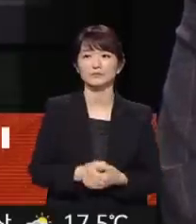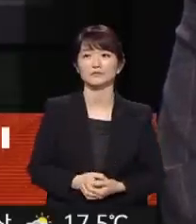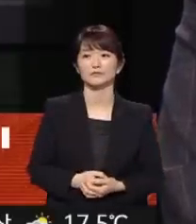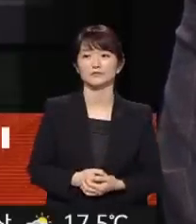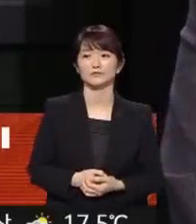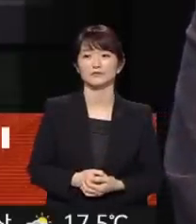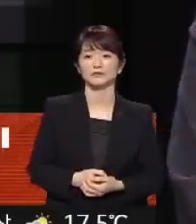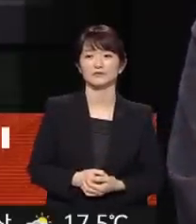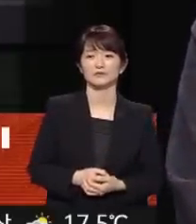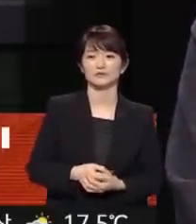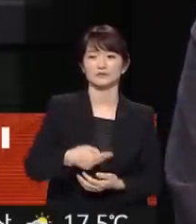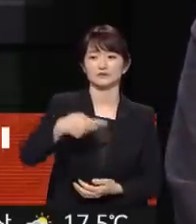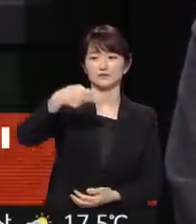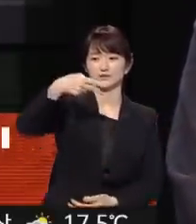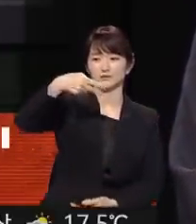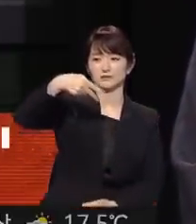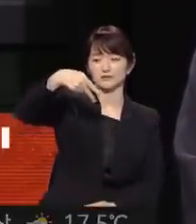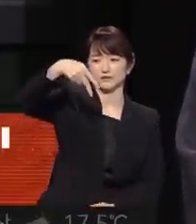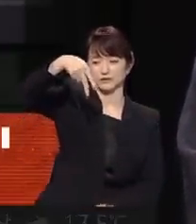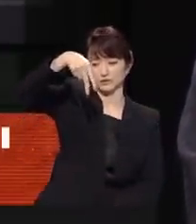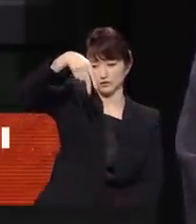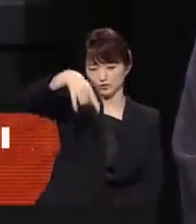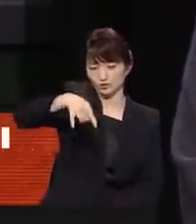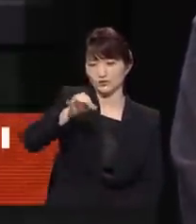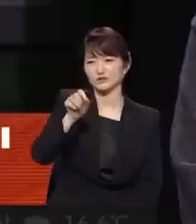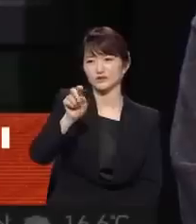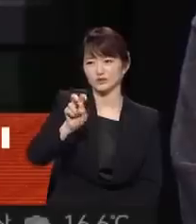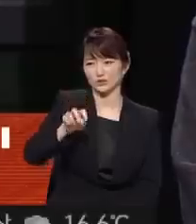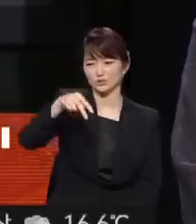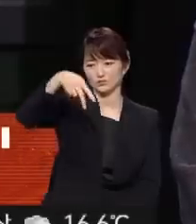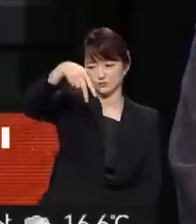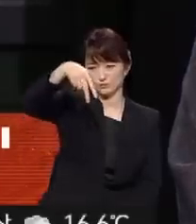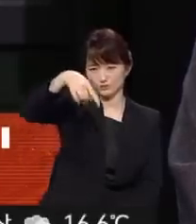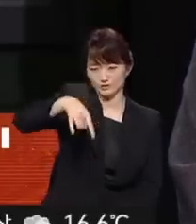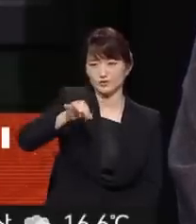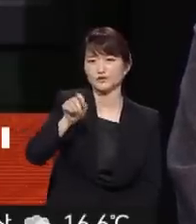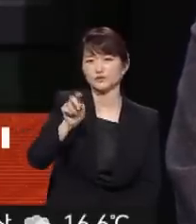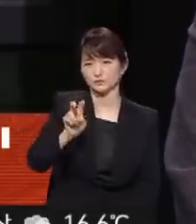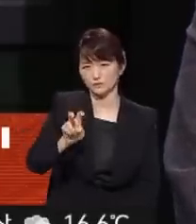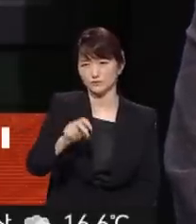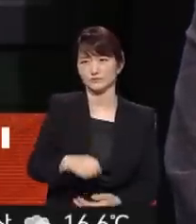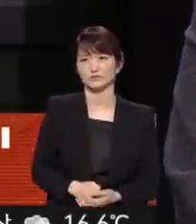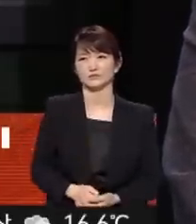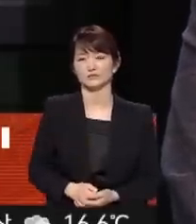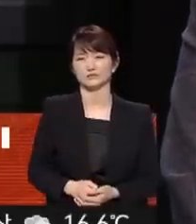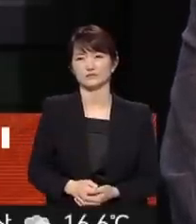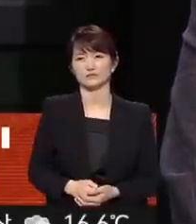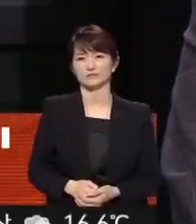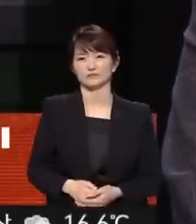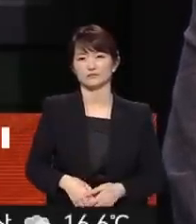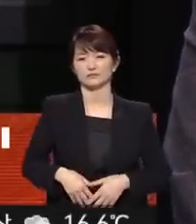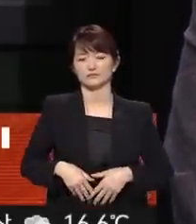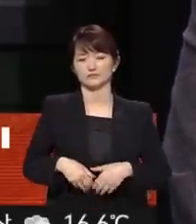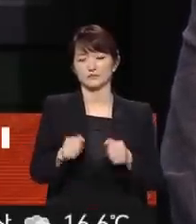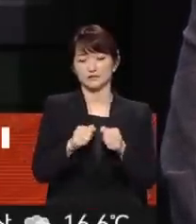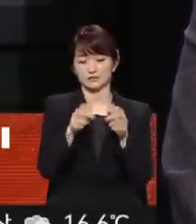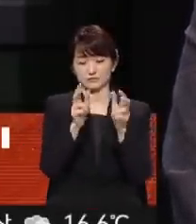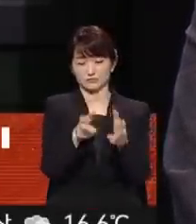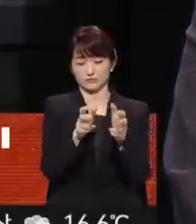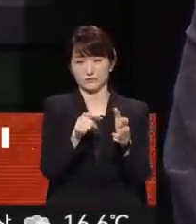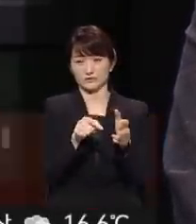쉬엄쉬엄이겠죠. 시험시험이라고 쓴다고 합니다. 시험시험. 네, 더 힘들어 보이기도 하고요. 에어컨 실외기를요.